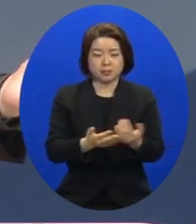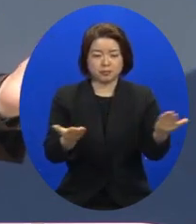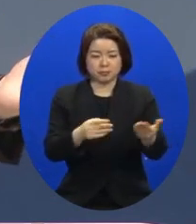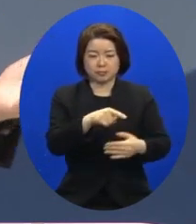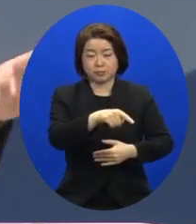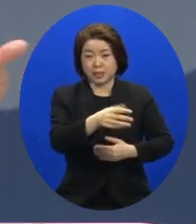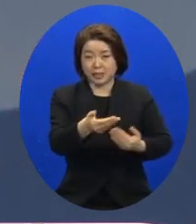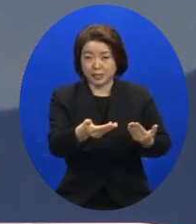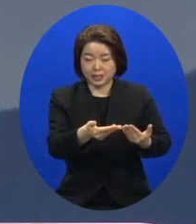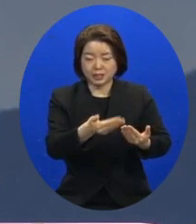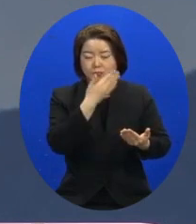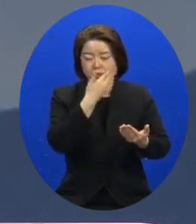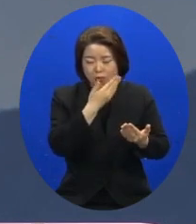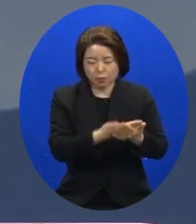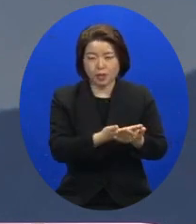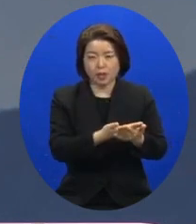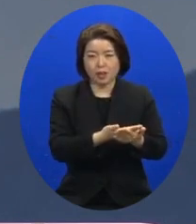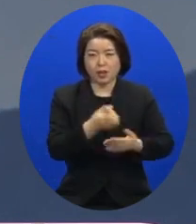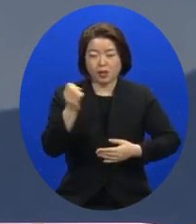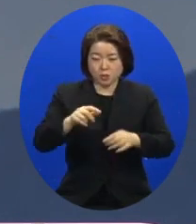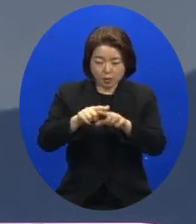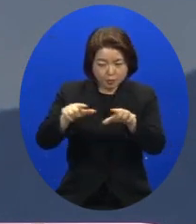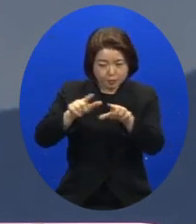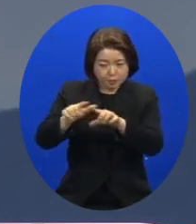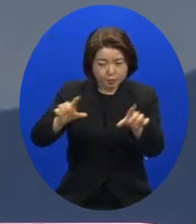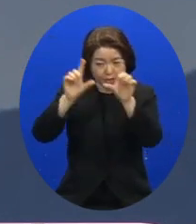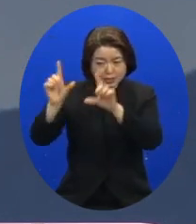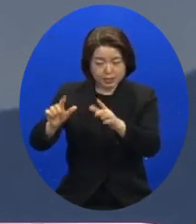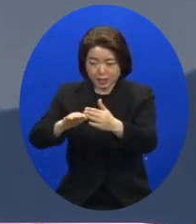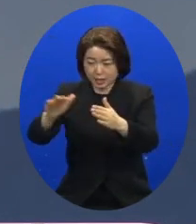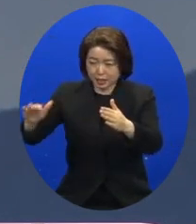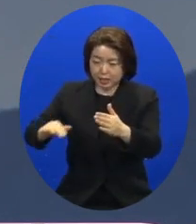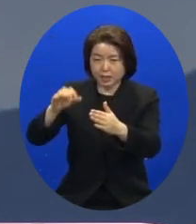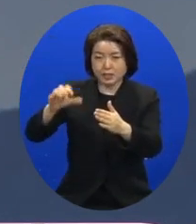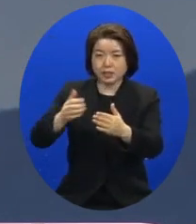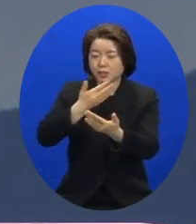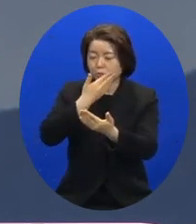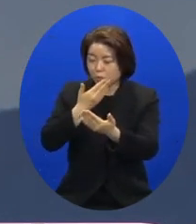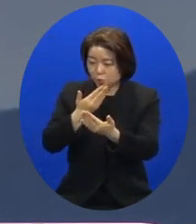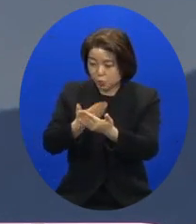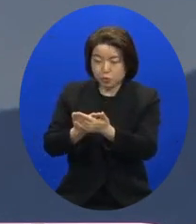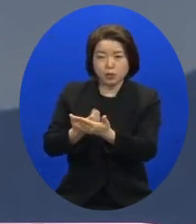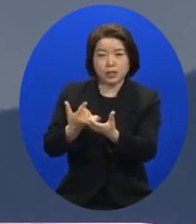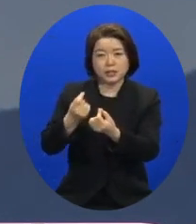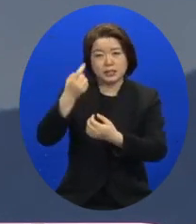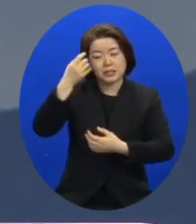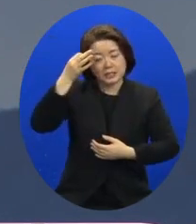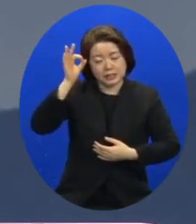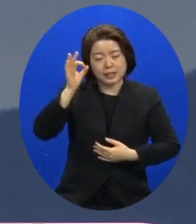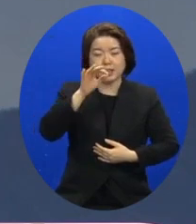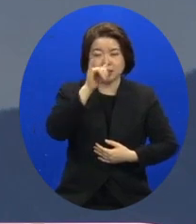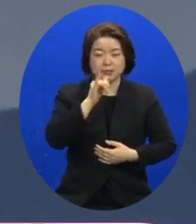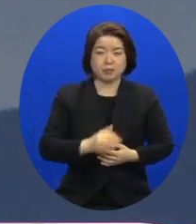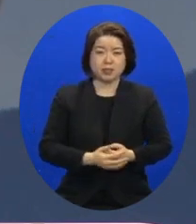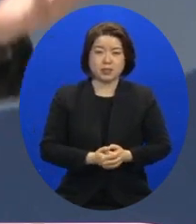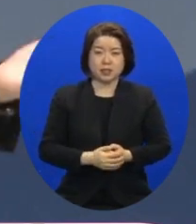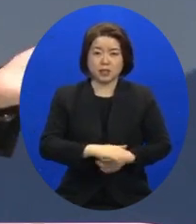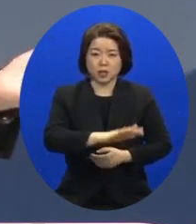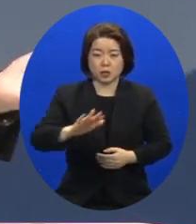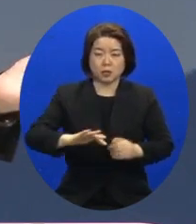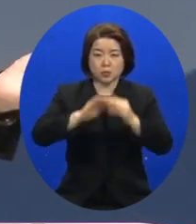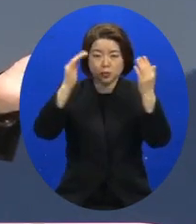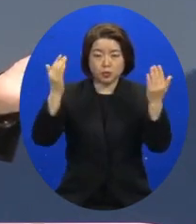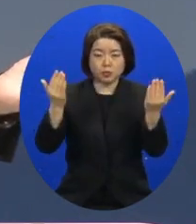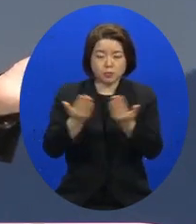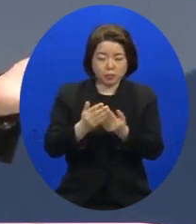귀한지, 그렇게 일상생활하는 가정일이 얼마나 소중한지를 깨닫게 되는 거예요. 우리의 삶 전체가